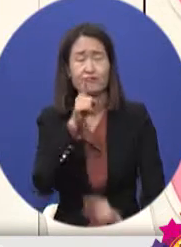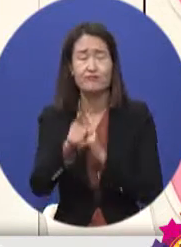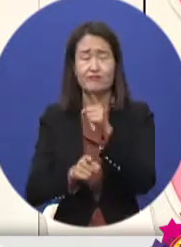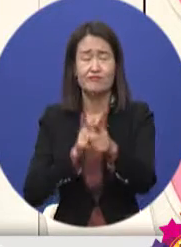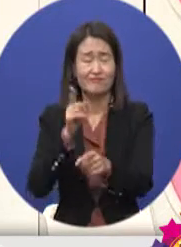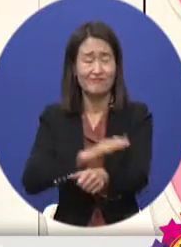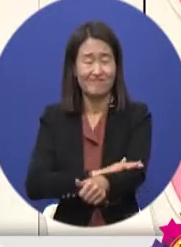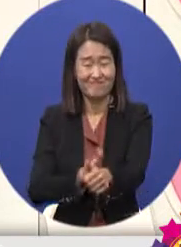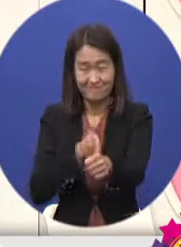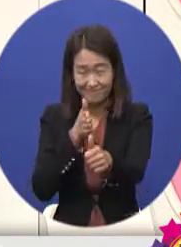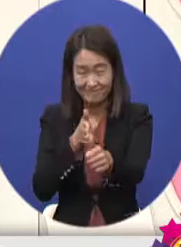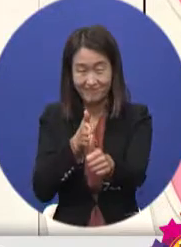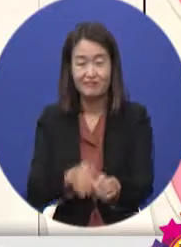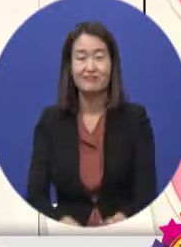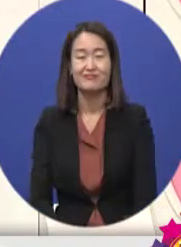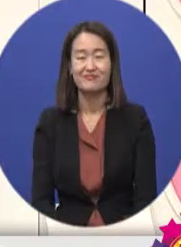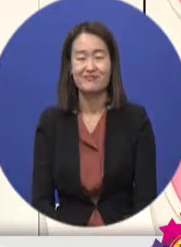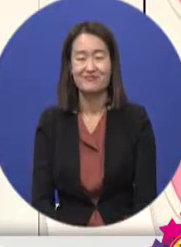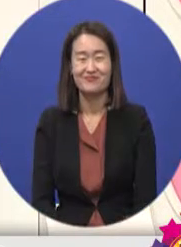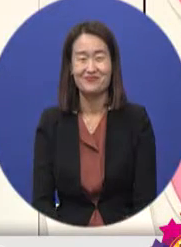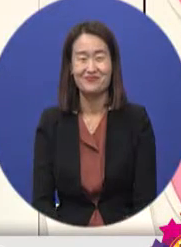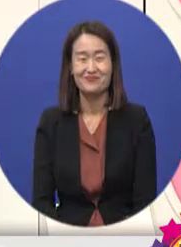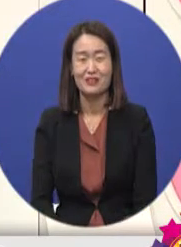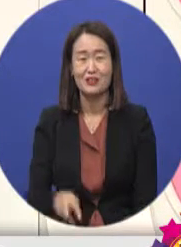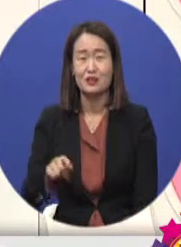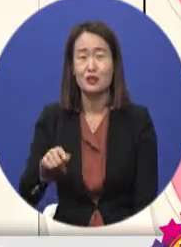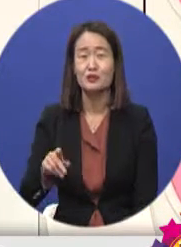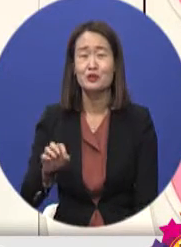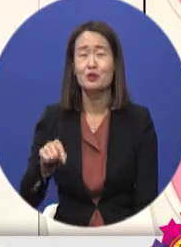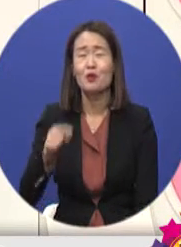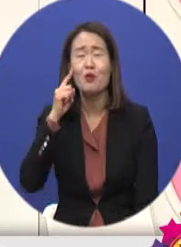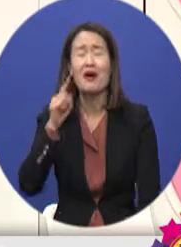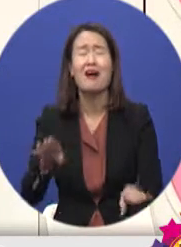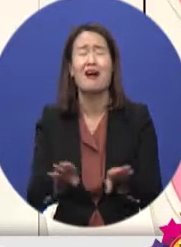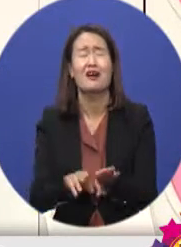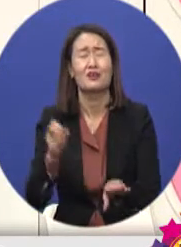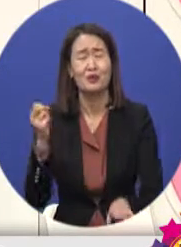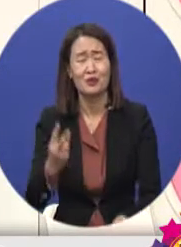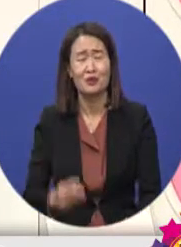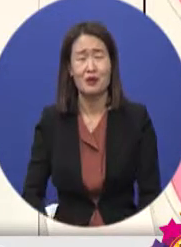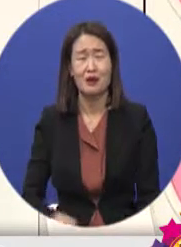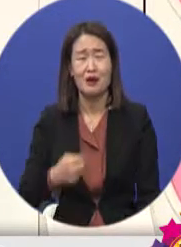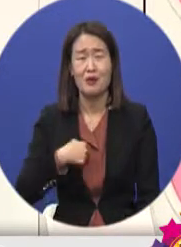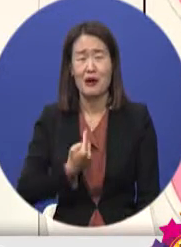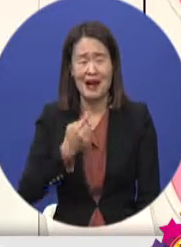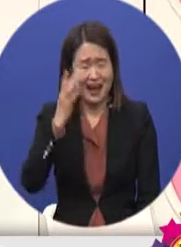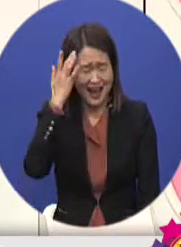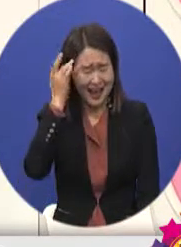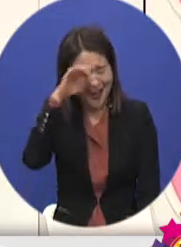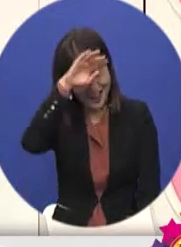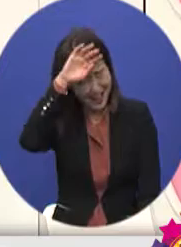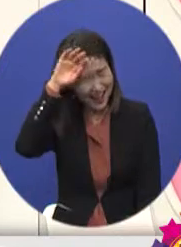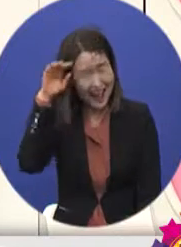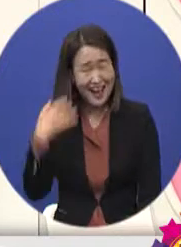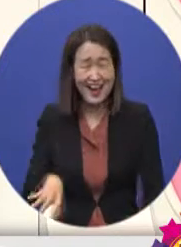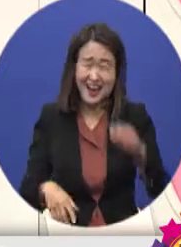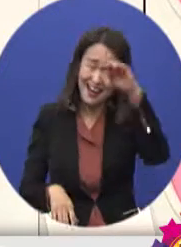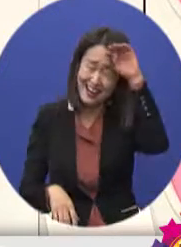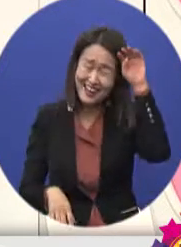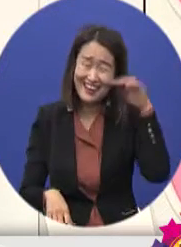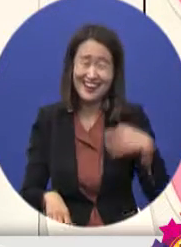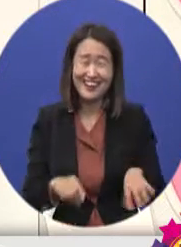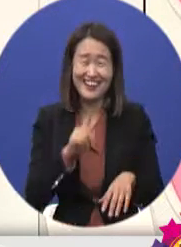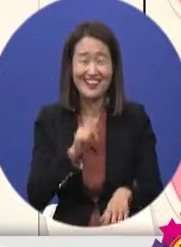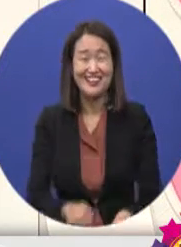기다리고 있겠습니다. 아유, 우리 서정호 씨는 왜 또 안 오셔갖고 저를 이렇게 땀 삐질나게 하시는지.